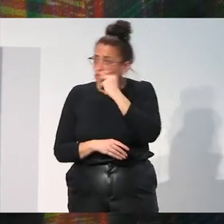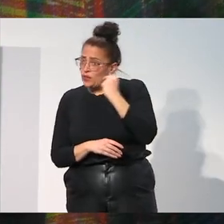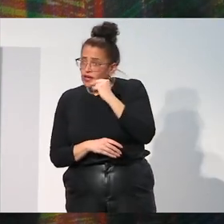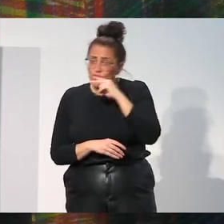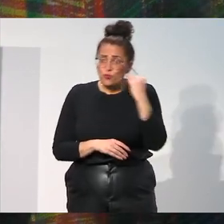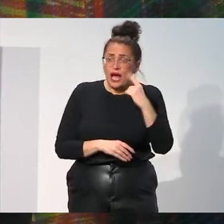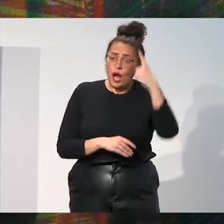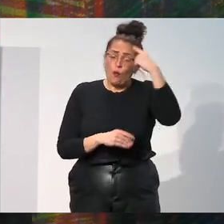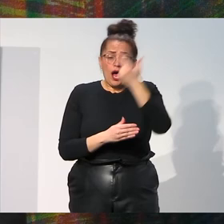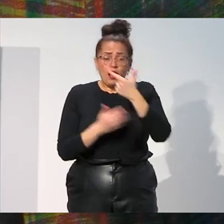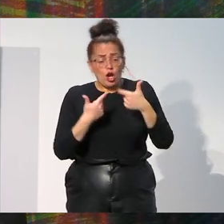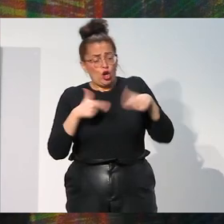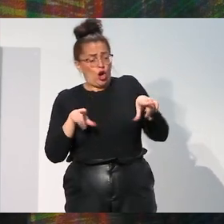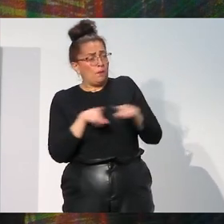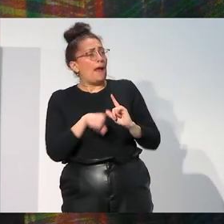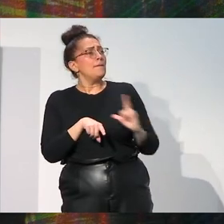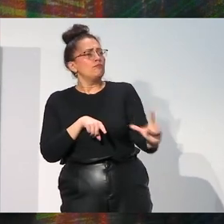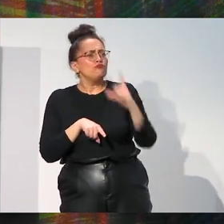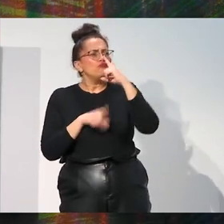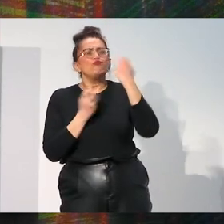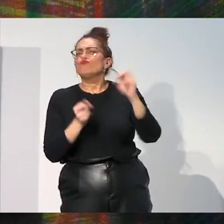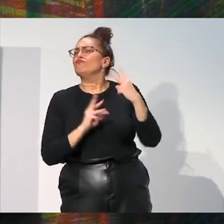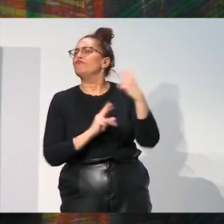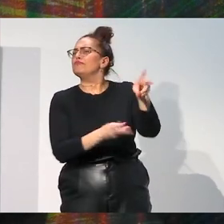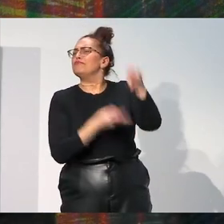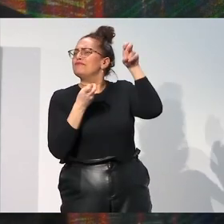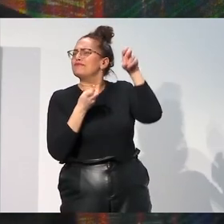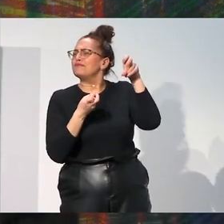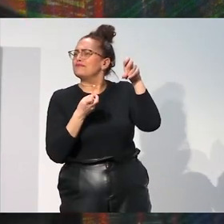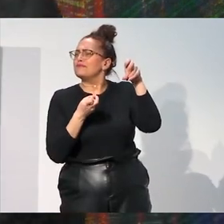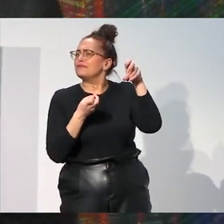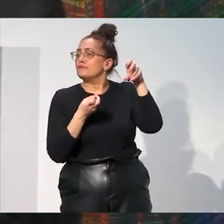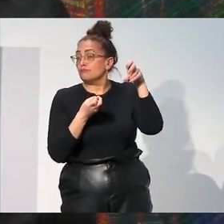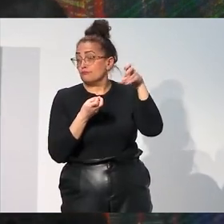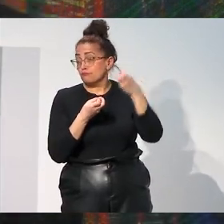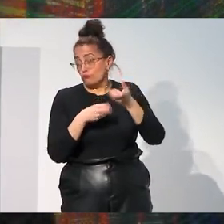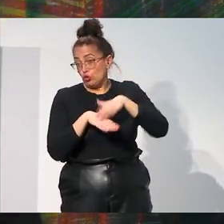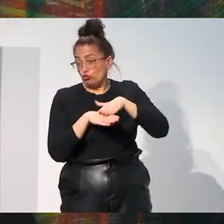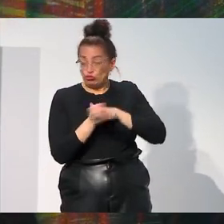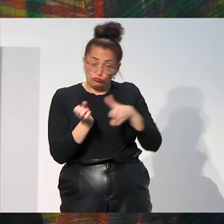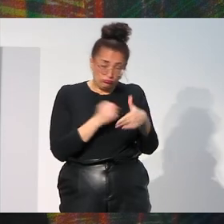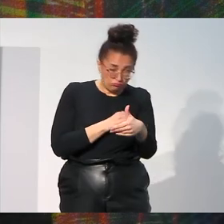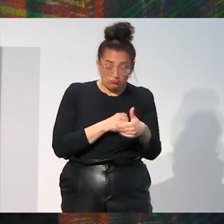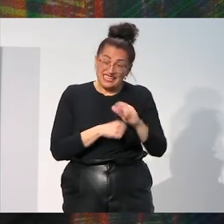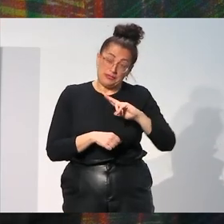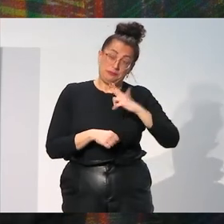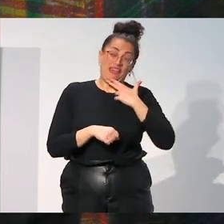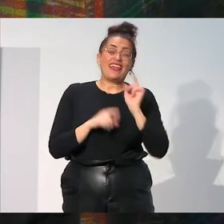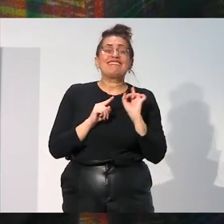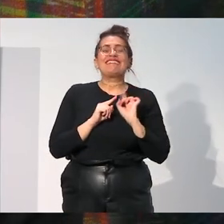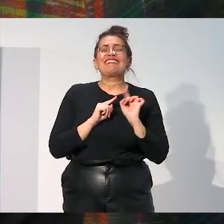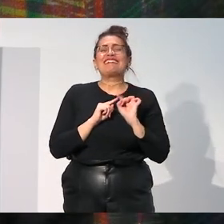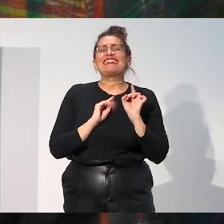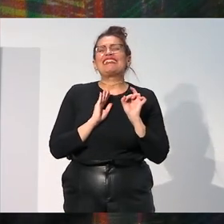comprend bien. En même temps, on sait bien qu'on ne se comprend pas absolument jusqu'au moindre recoin